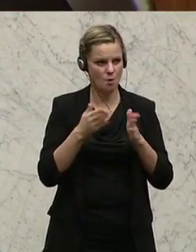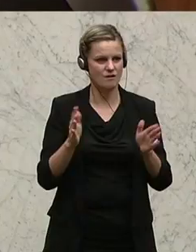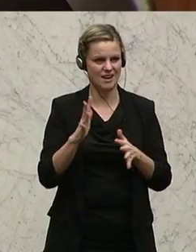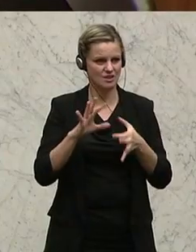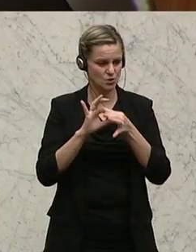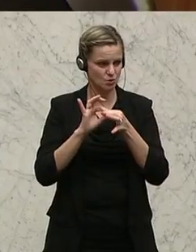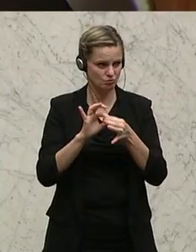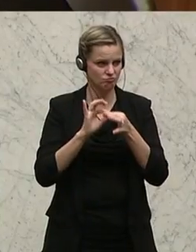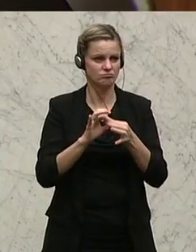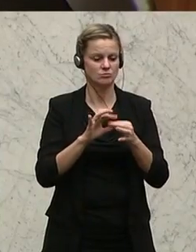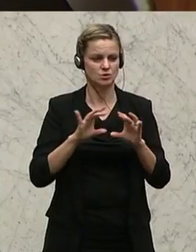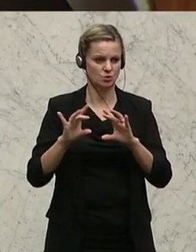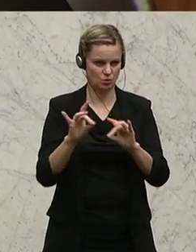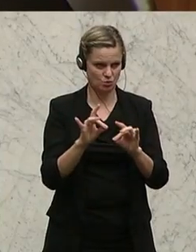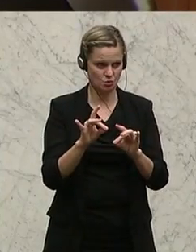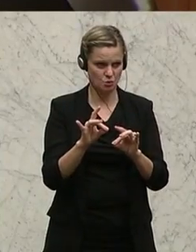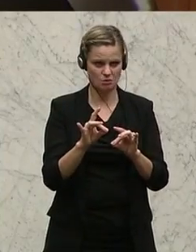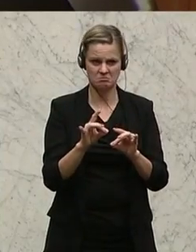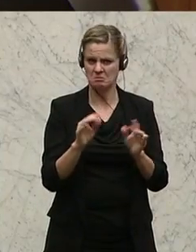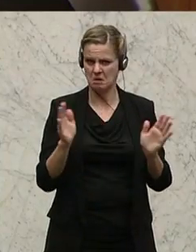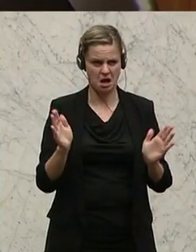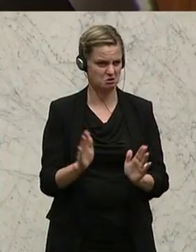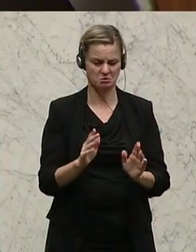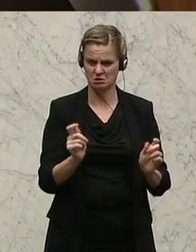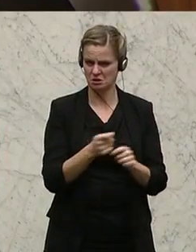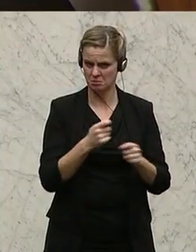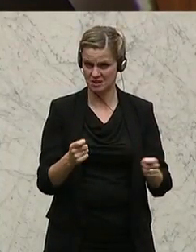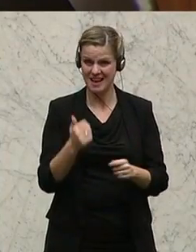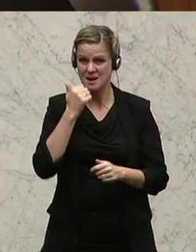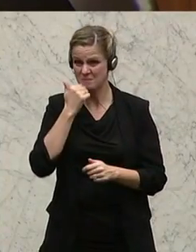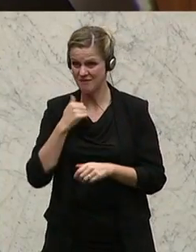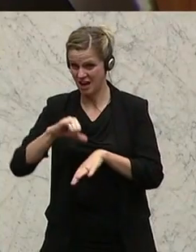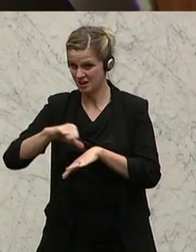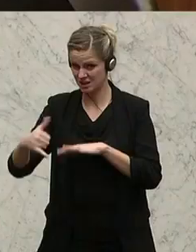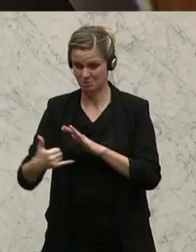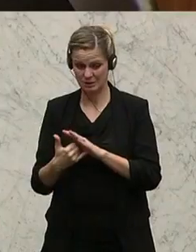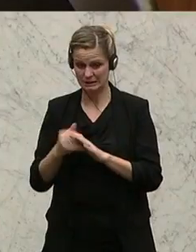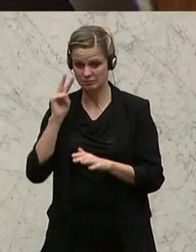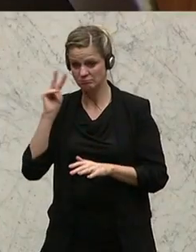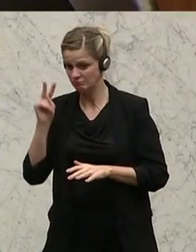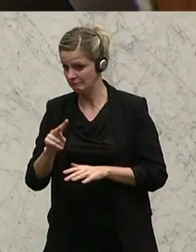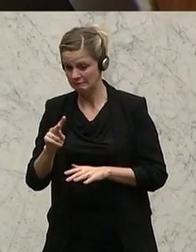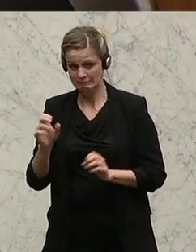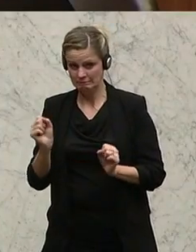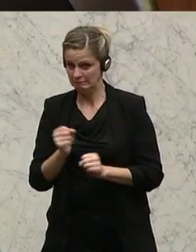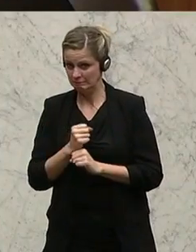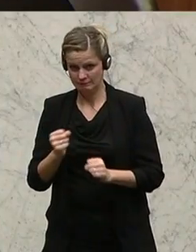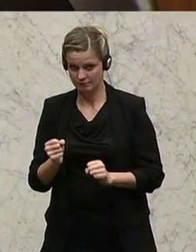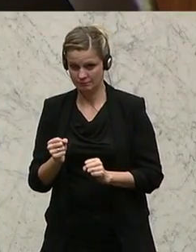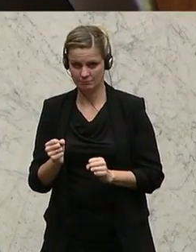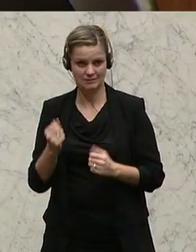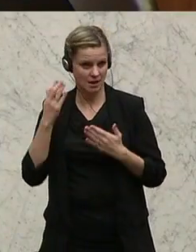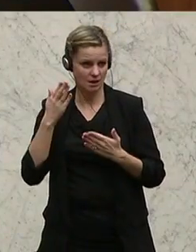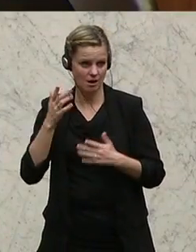nicht. Das, was du zitierst, ist ein privates Projekt, über das ich keinen Einblick habe und auch die Stadt Wien wahrscheinlich keinen Einblick hat, soweit wir